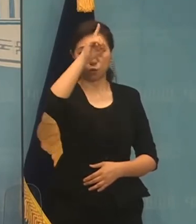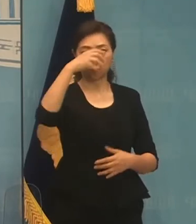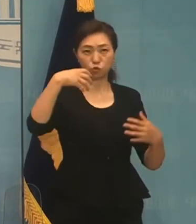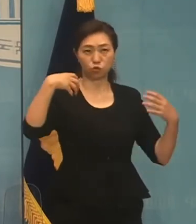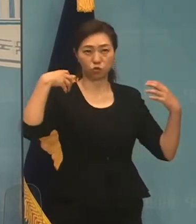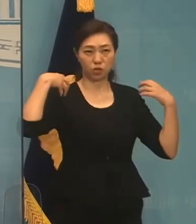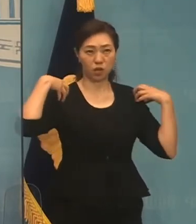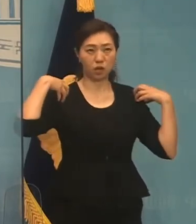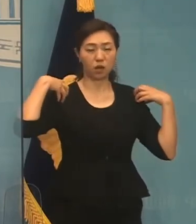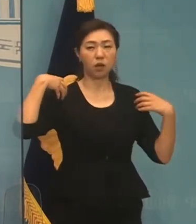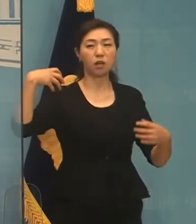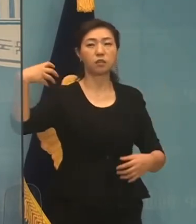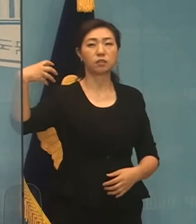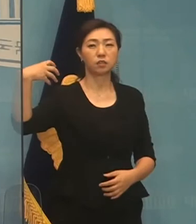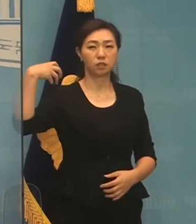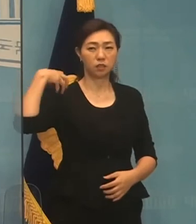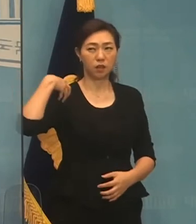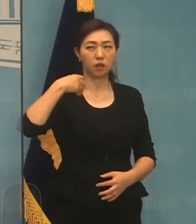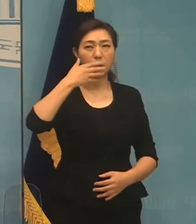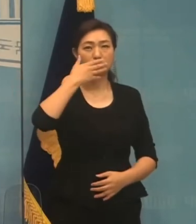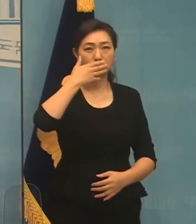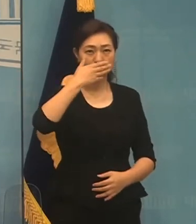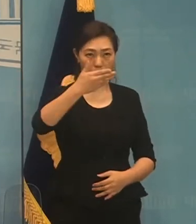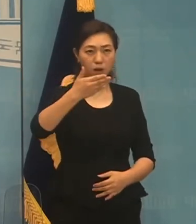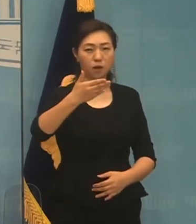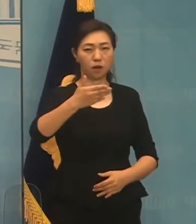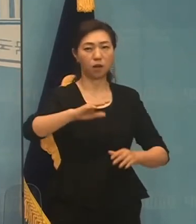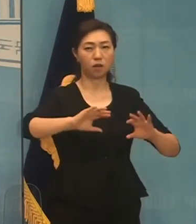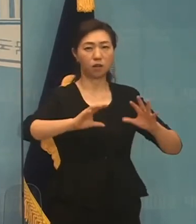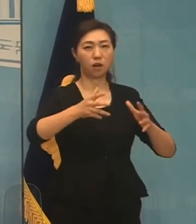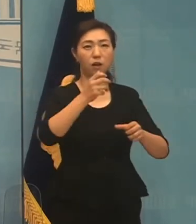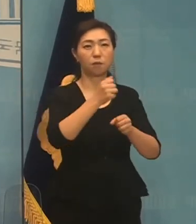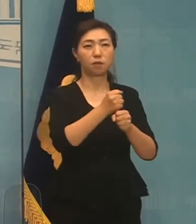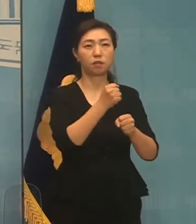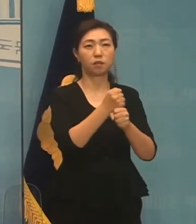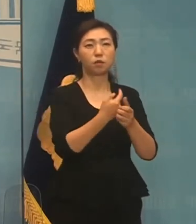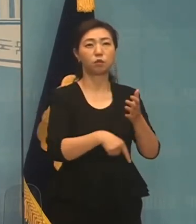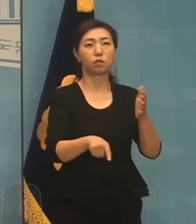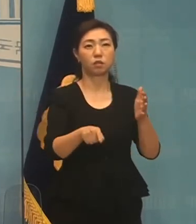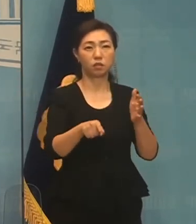책임을 지는 나라로 모시기 위해